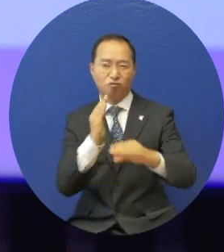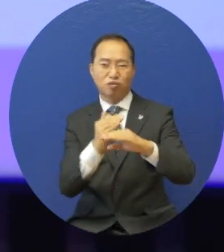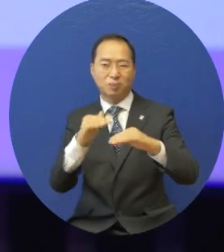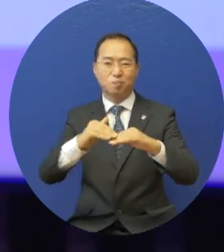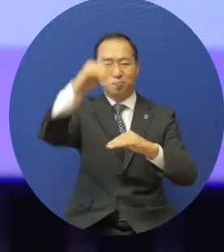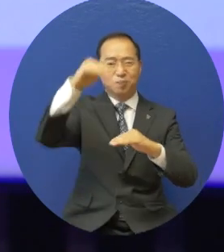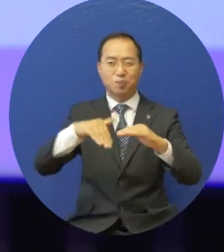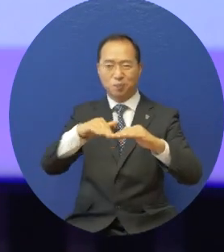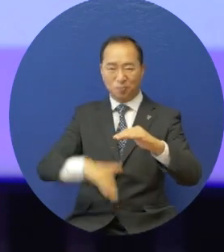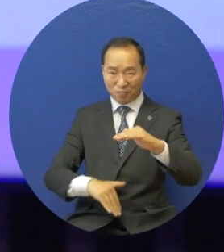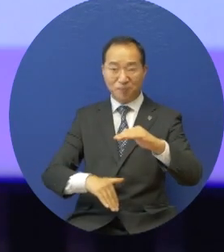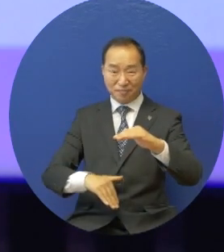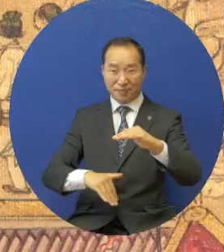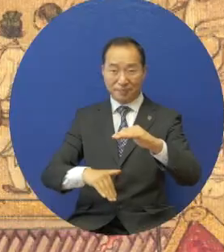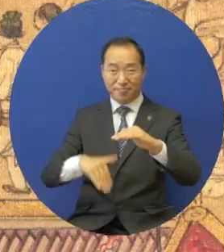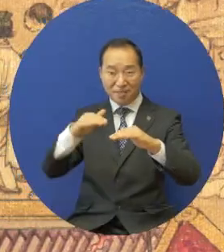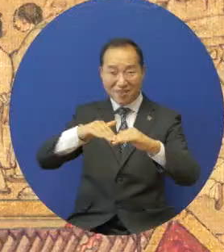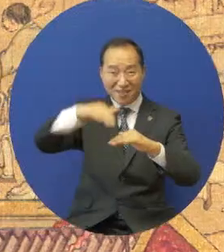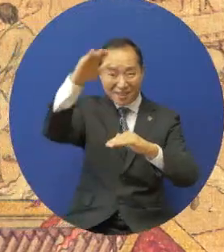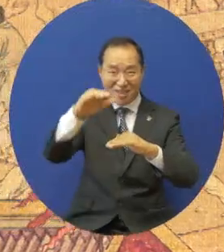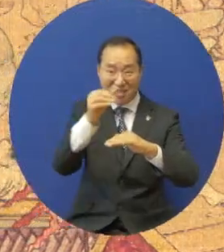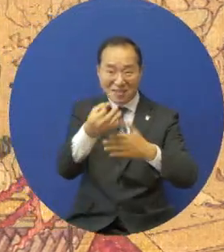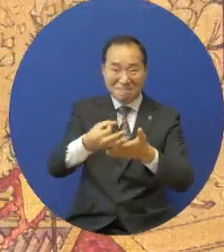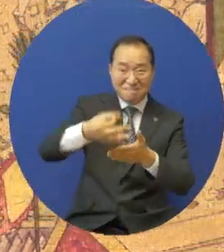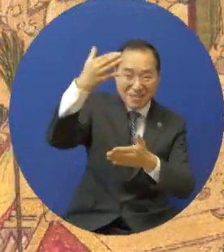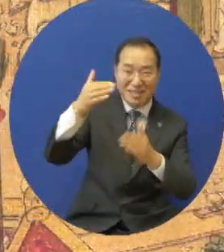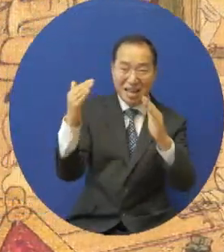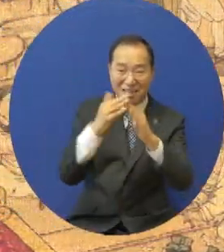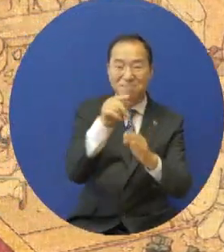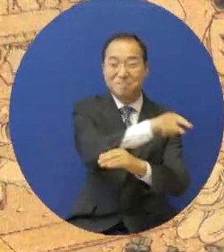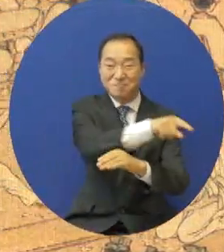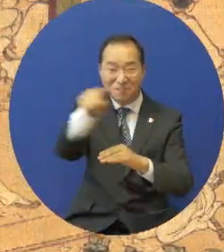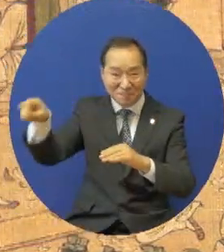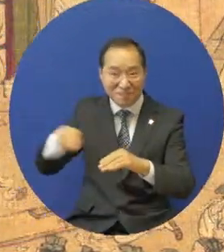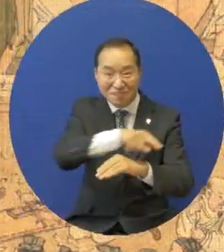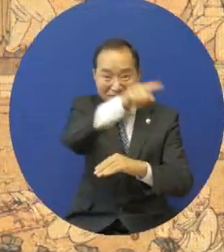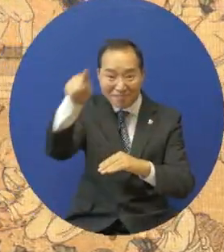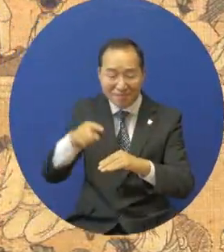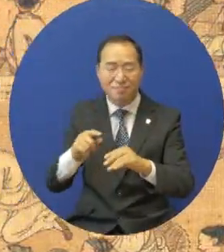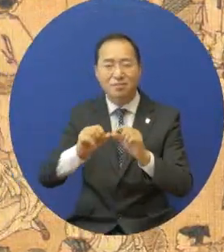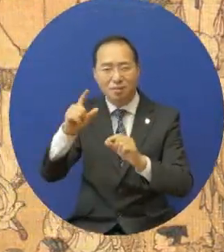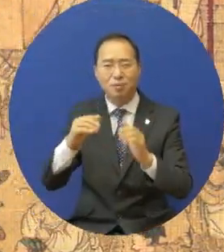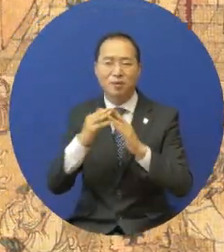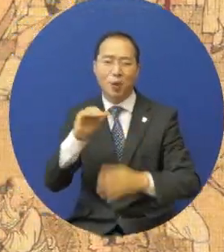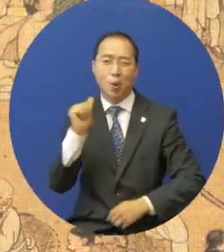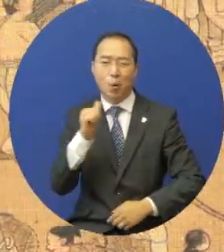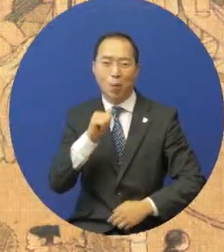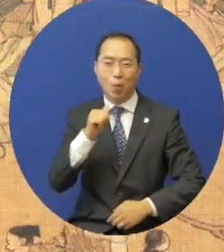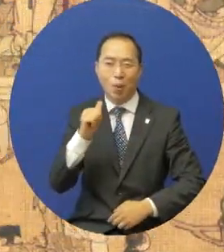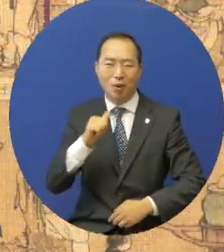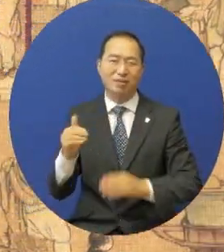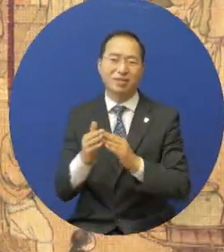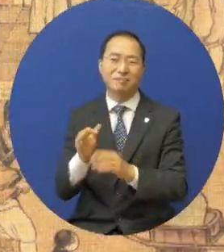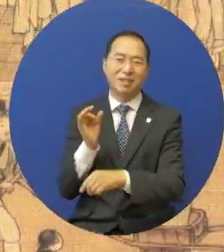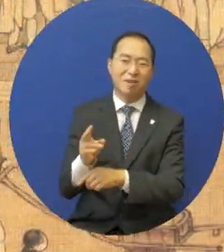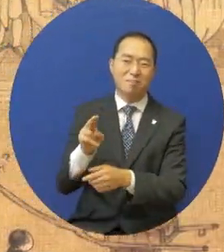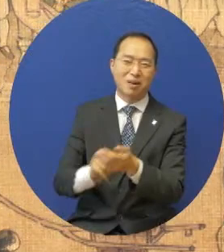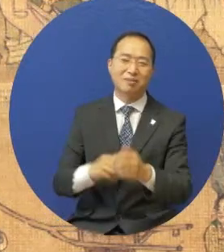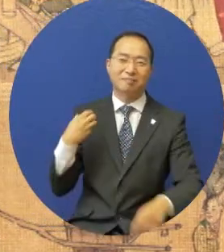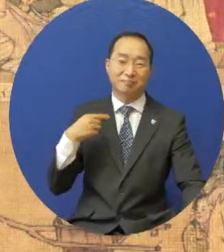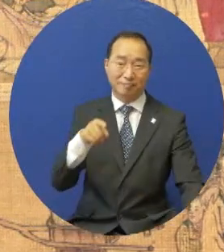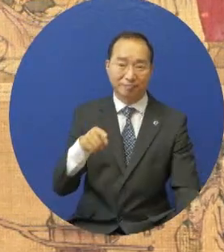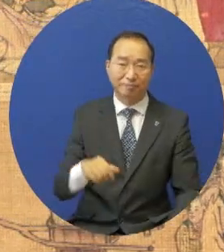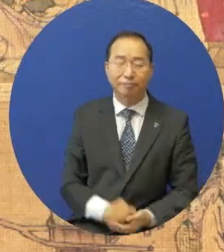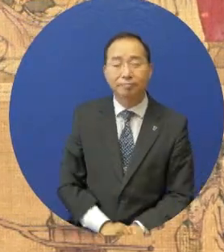청계천 남쪽에 살았죠. 그렇게 해서 청계천 북쪽에 있는 고가들의 주택들. 이런 것들이 주로 이제 거래 대상으로 18세기까지는